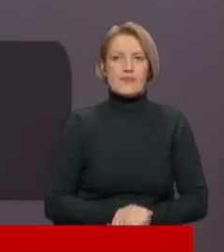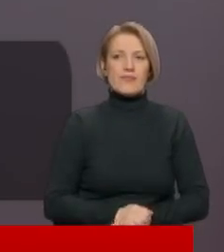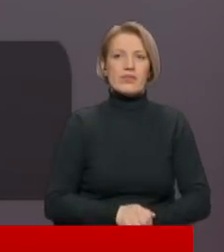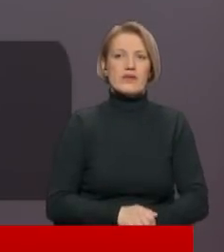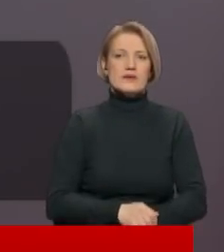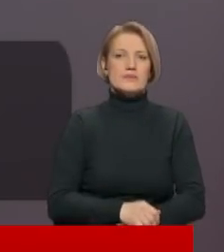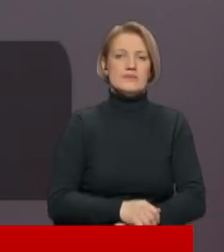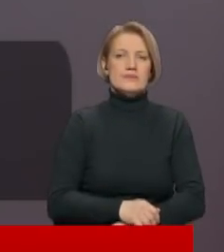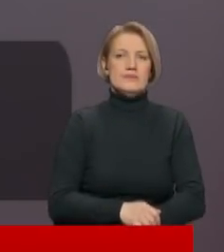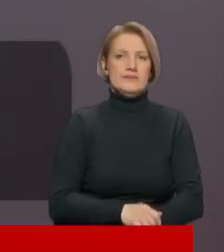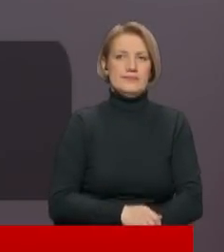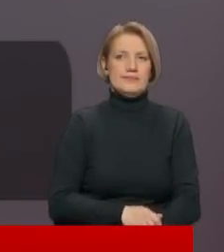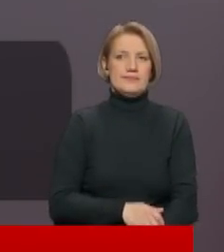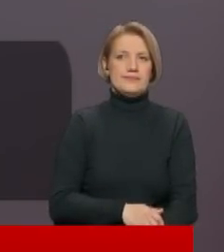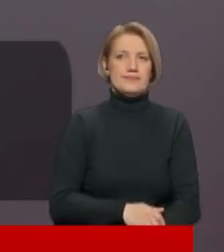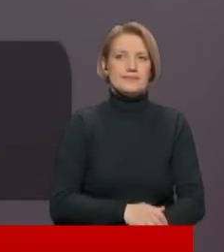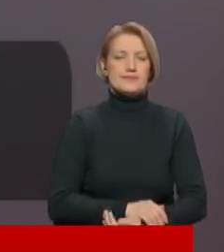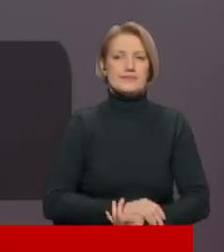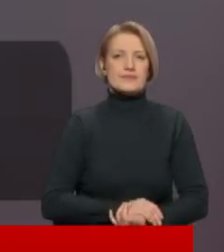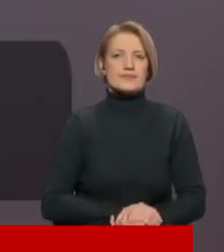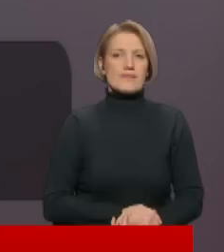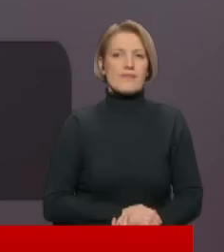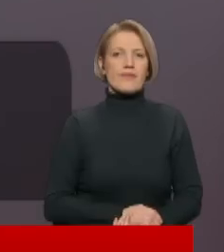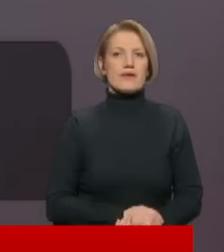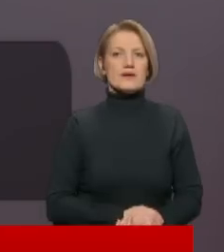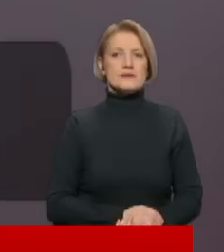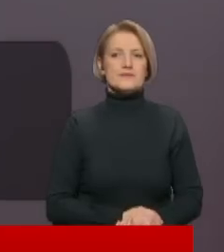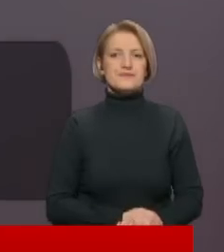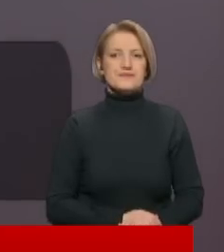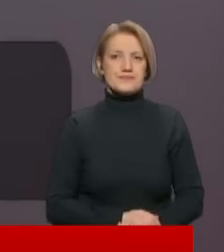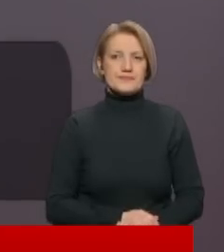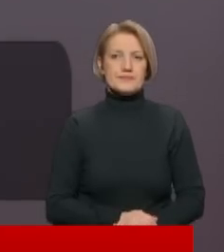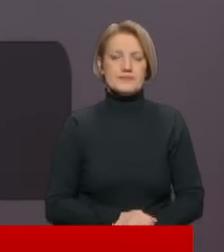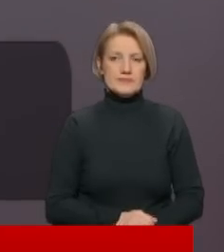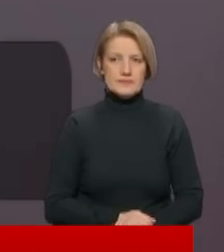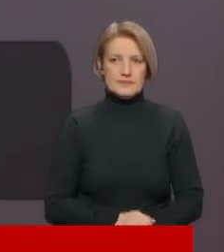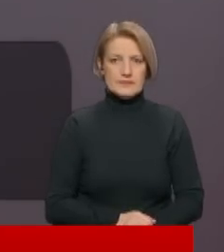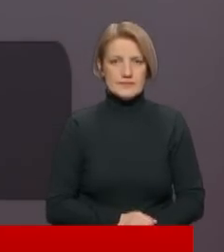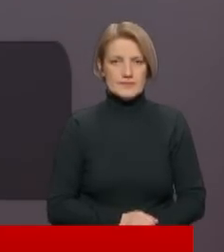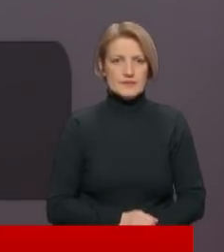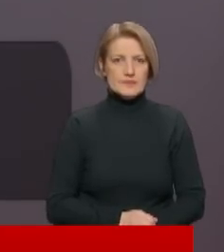ister başka türlü baskılarla üstümüze gelsinler Bu zor iktidarı